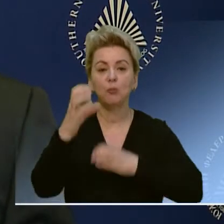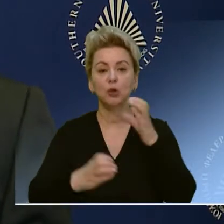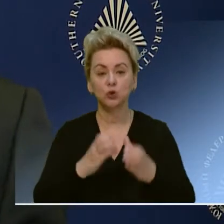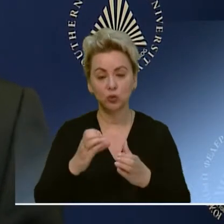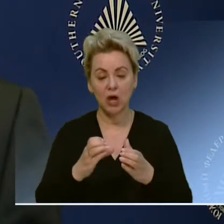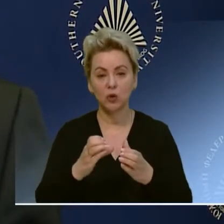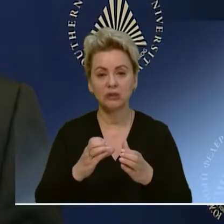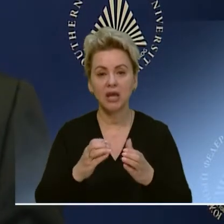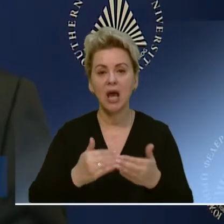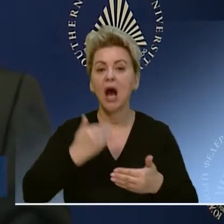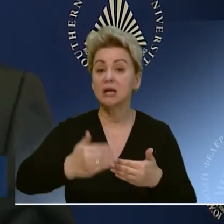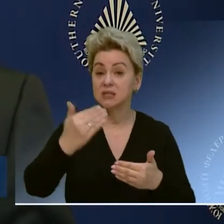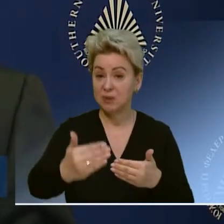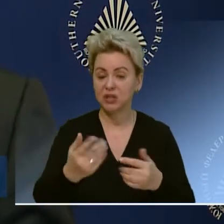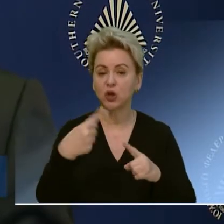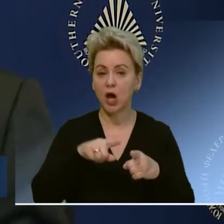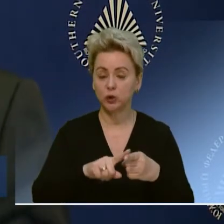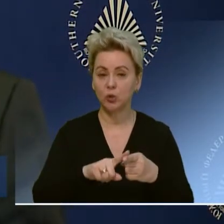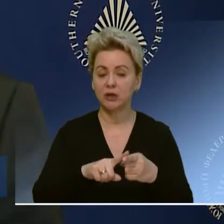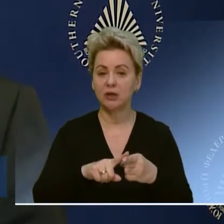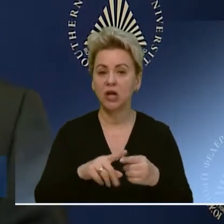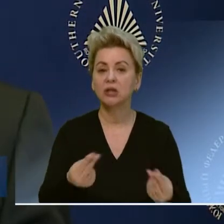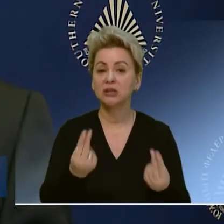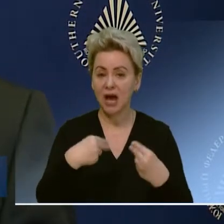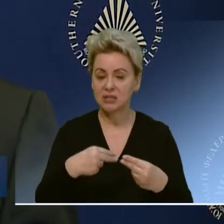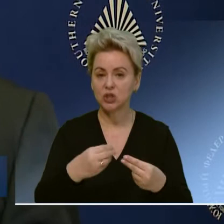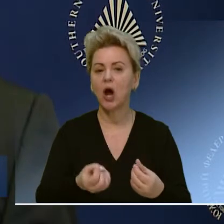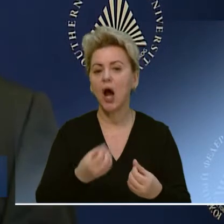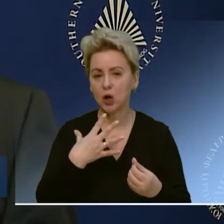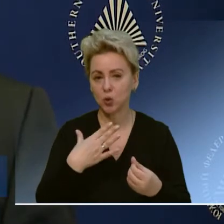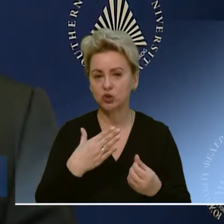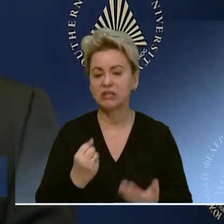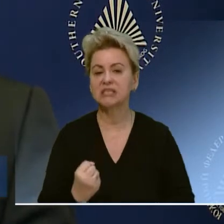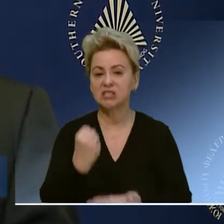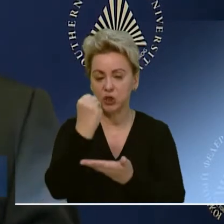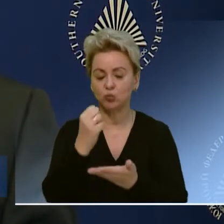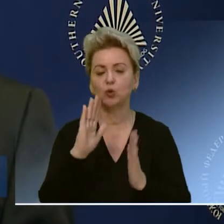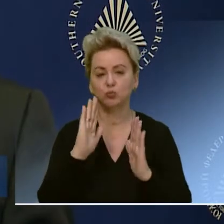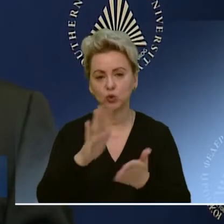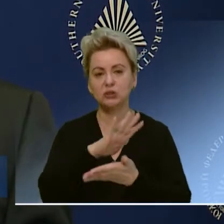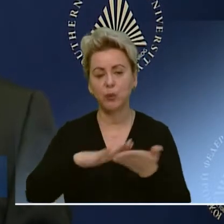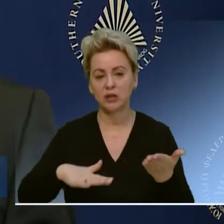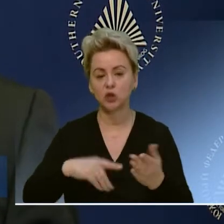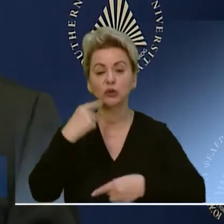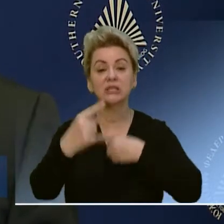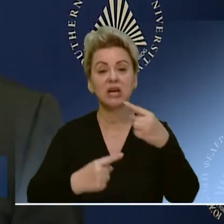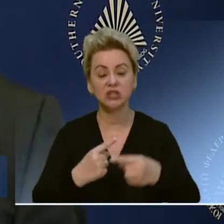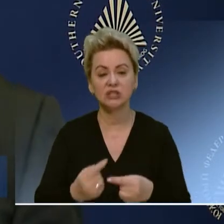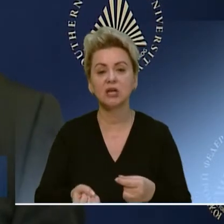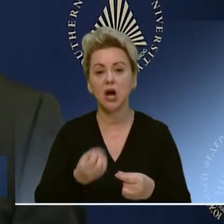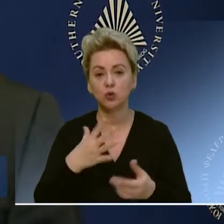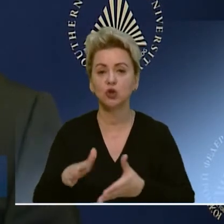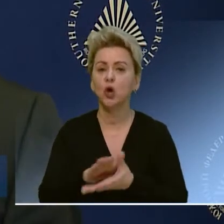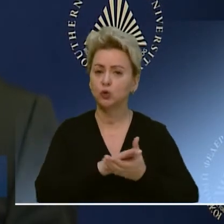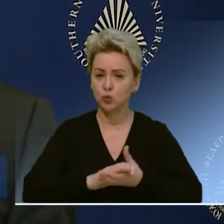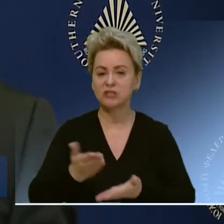международный аспект, который даст хороший стимул и будет продолжать традиционно теплым